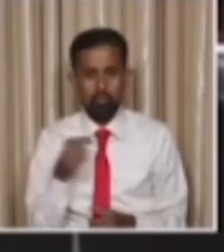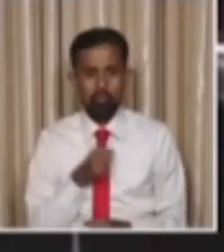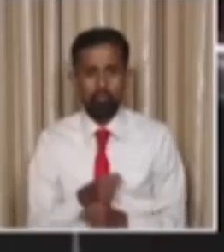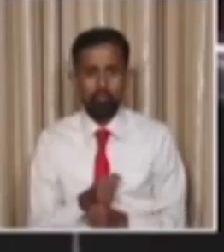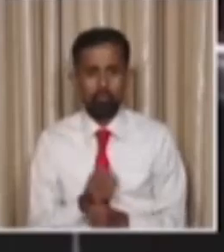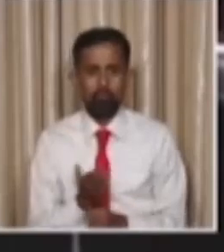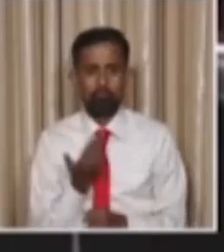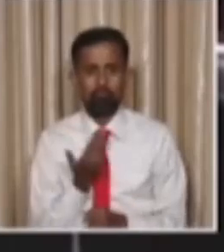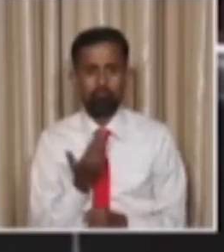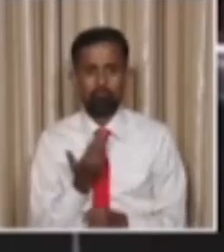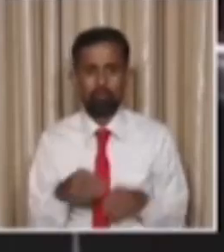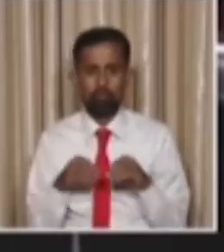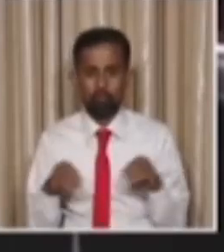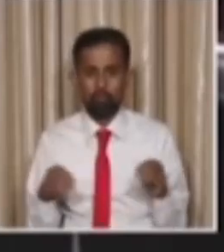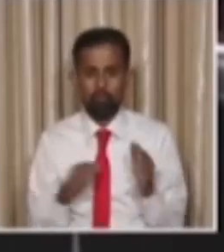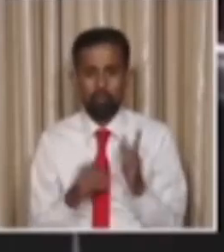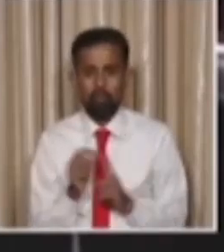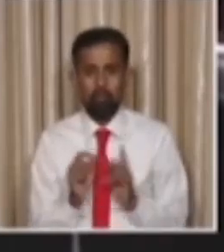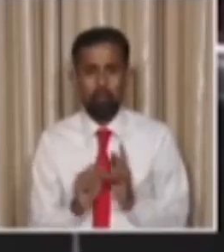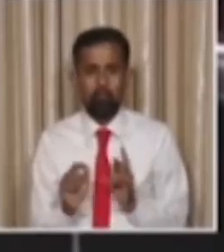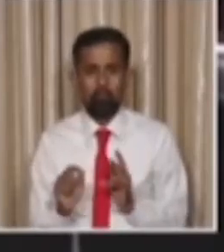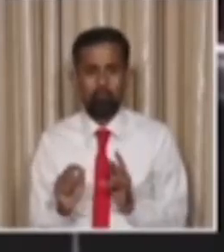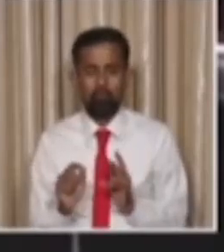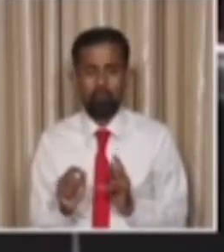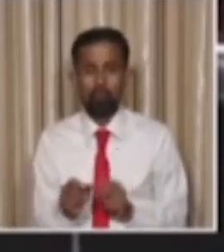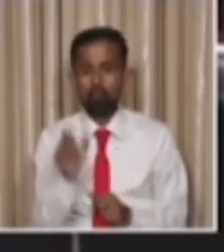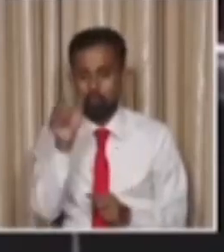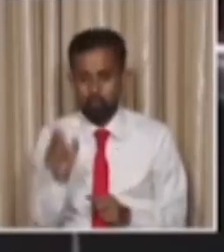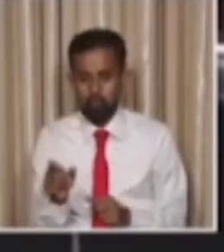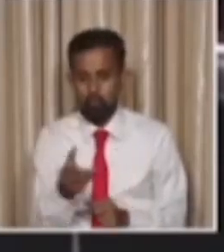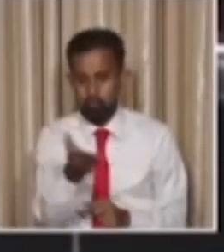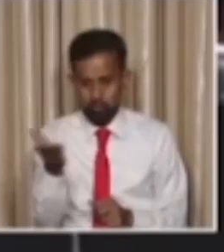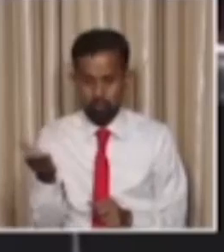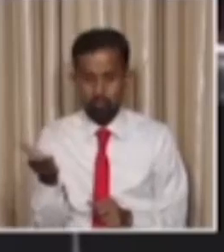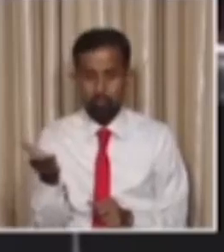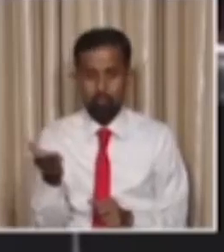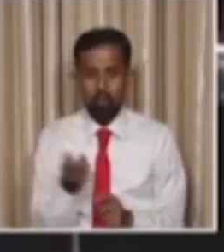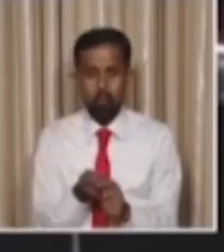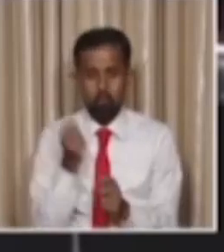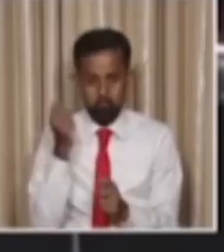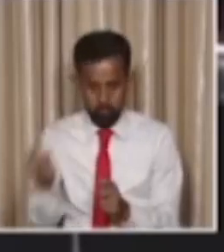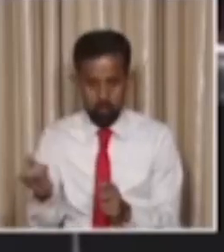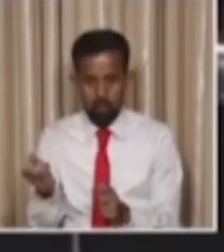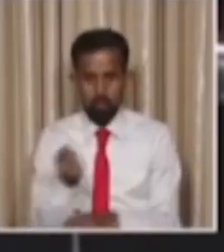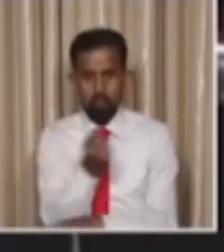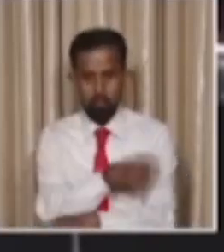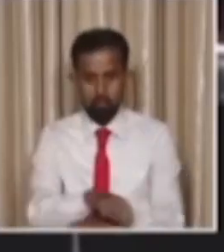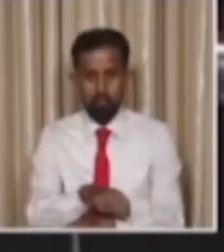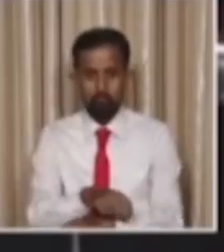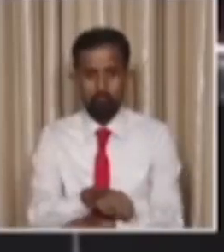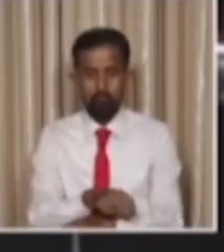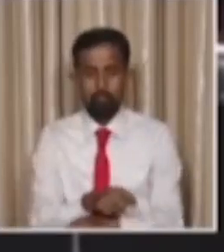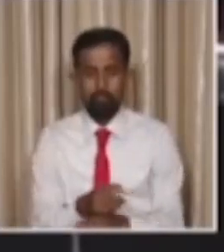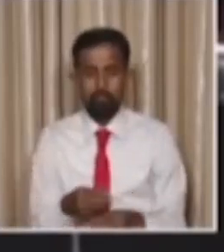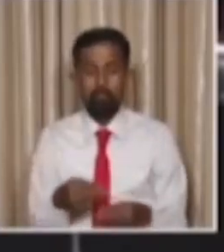ආණ්ඩුවක් විදියට එහෙම නැත්නම් කෘෂිකර්ම අමාත්‍යාංශයේ විදියට ඔබතුමාලා වන්දි ගෙවීමේ ක්‍රමයක් හරි එහෙම නැත්නම් මේ